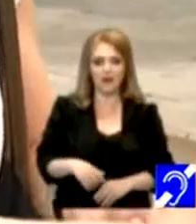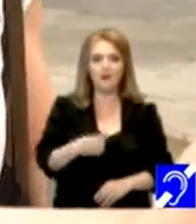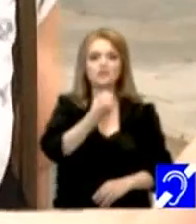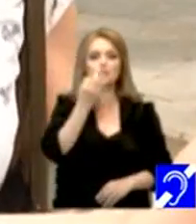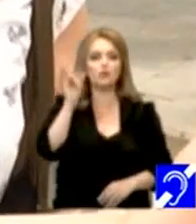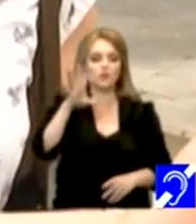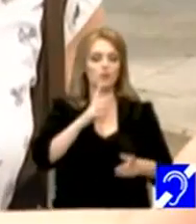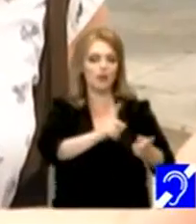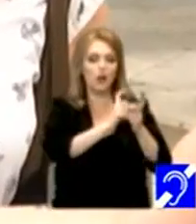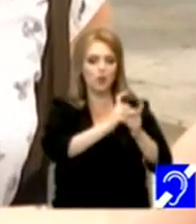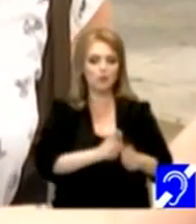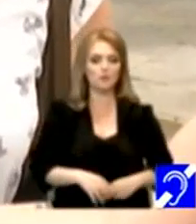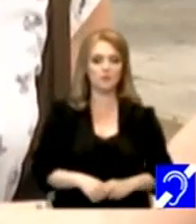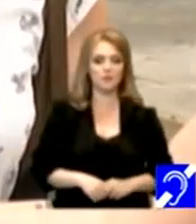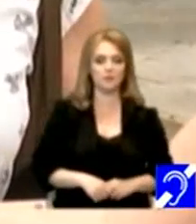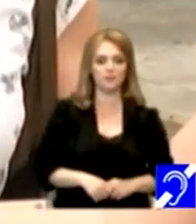lupte a